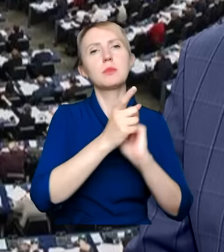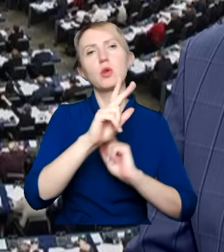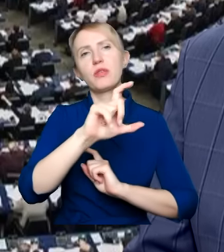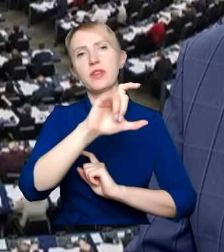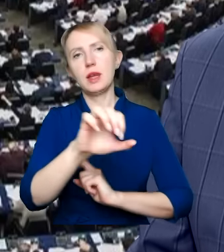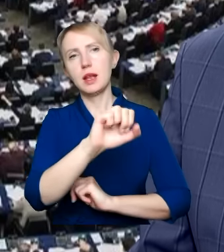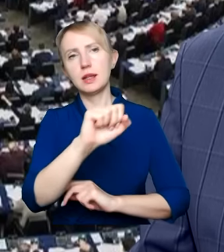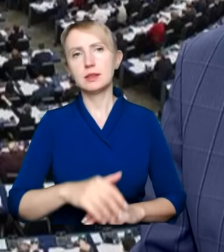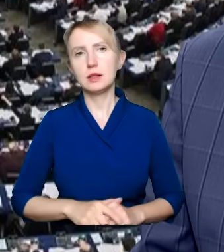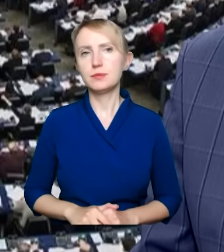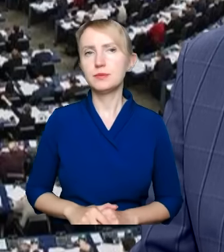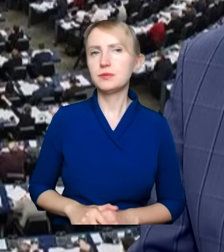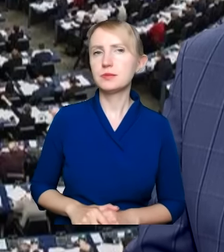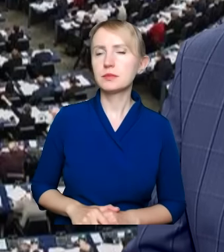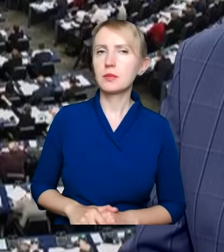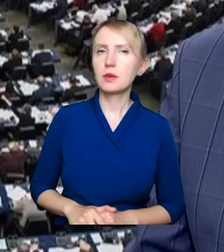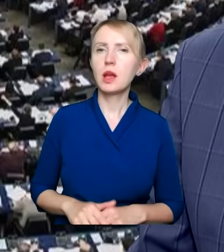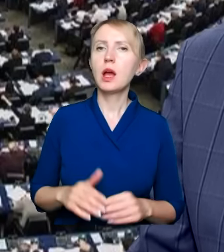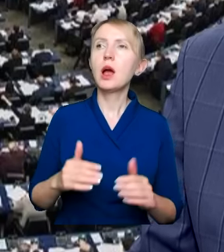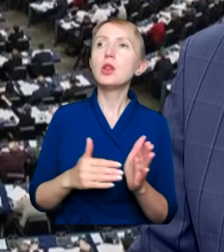się przyjrzeć owym